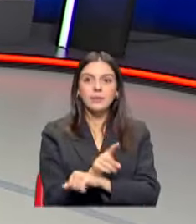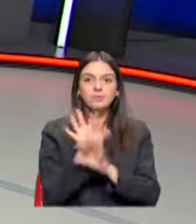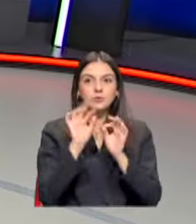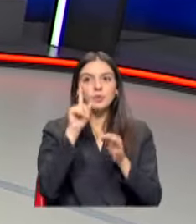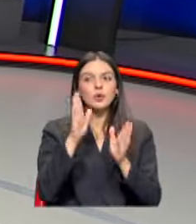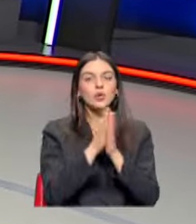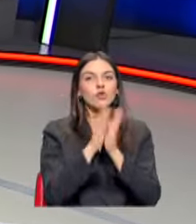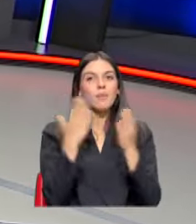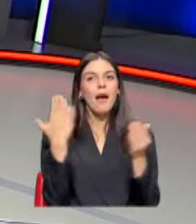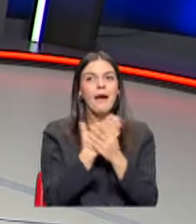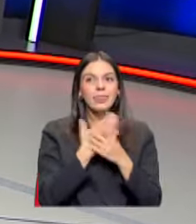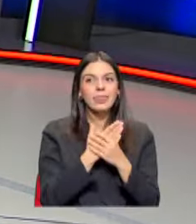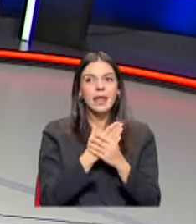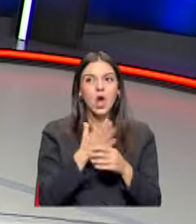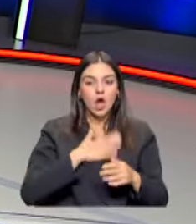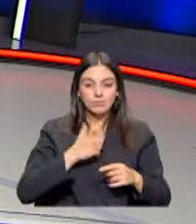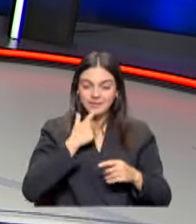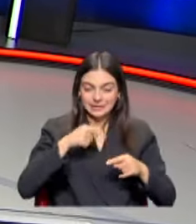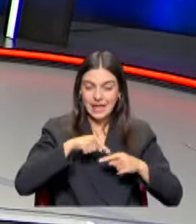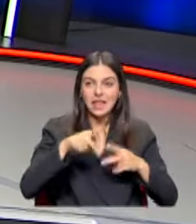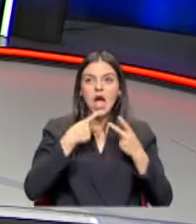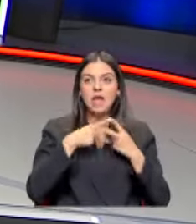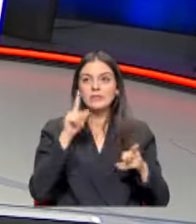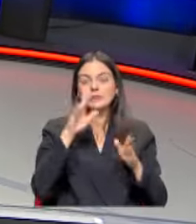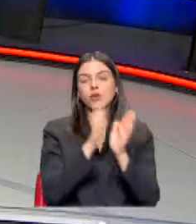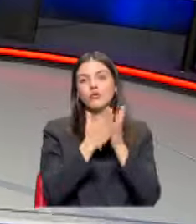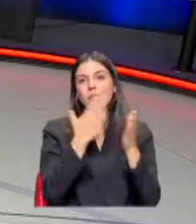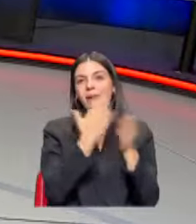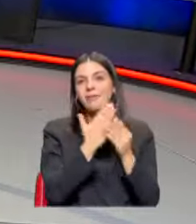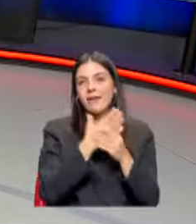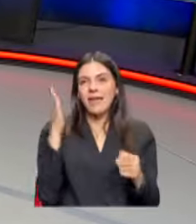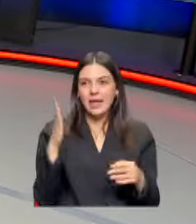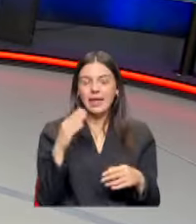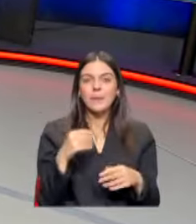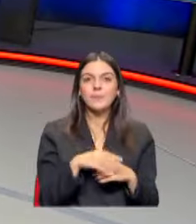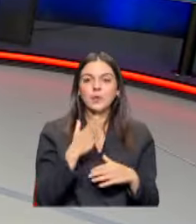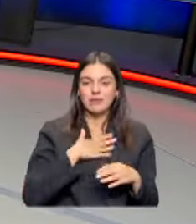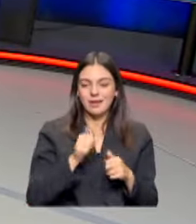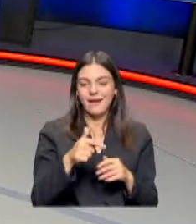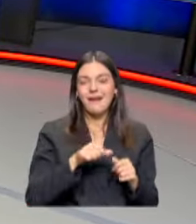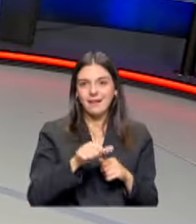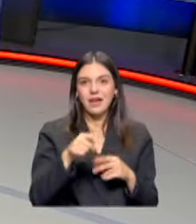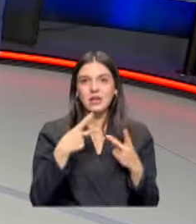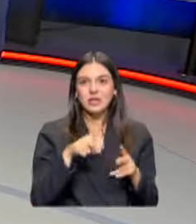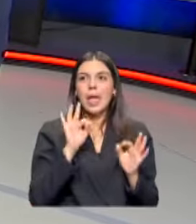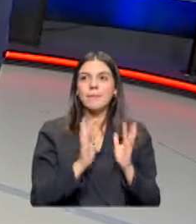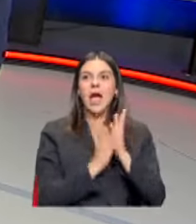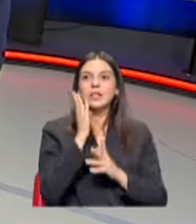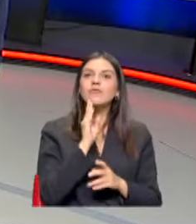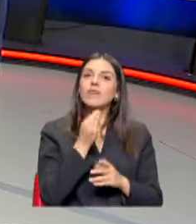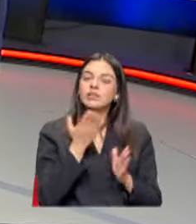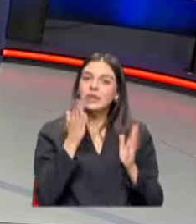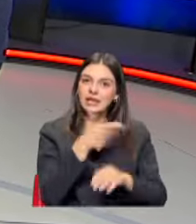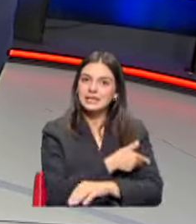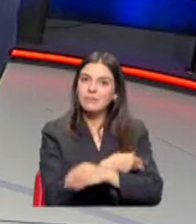bir kütüphaneyle de önümüzdeki yıl içinde açacağımız bir kütüphaneyle de önümüzdeki aylarda hem Ataşehirli gençlere hizmet edecek